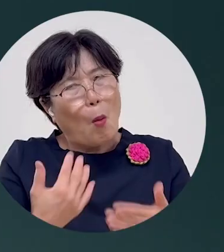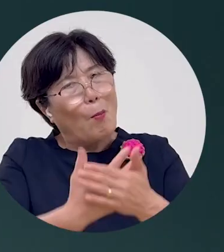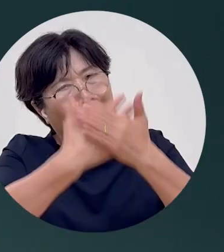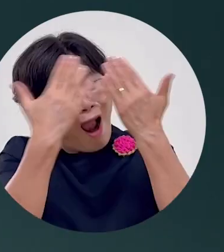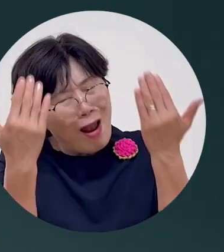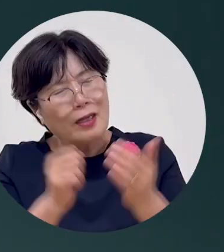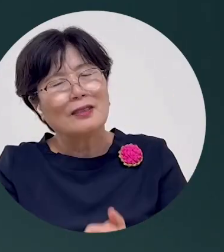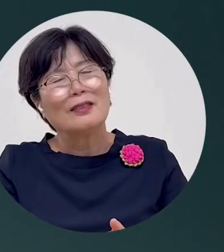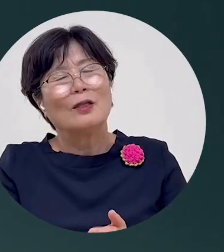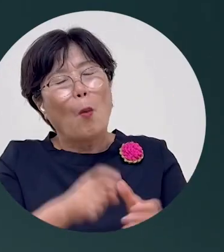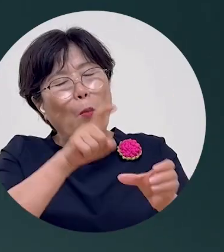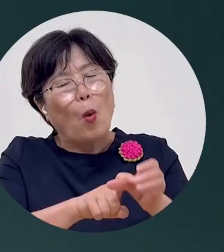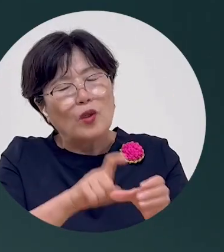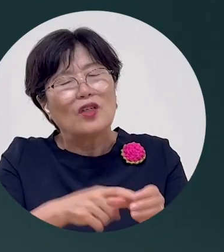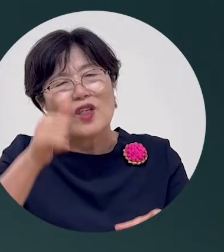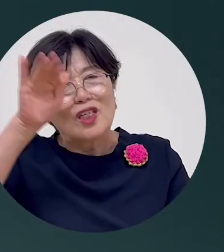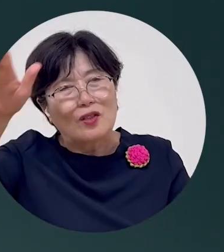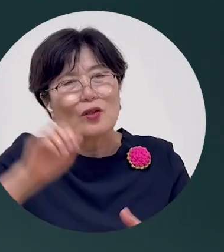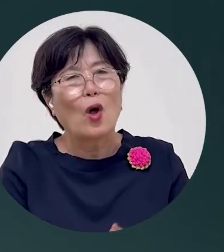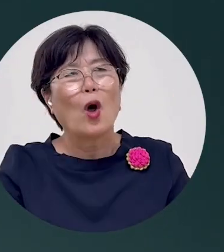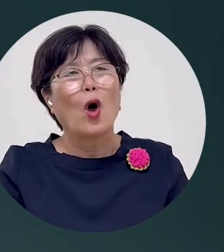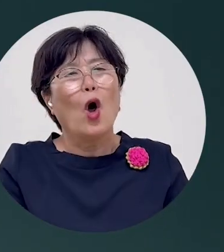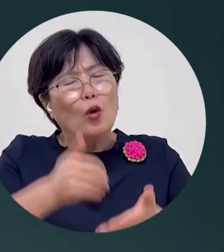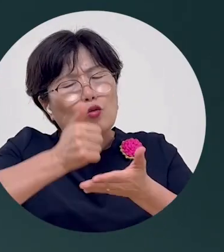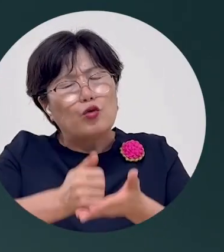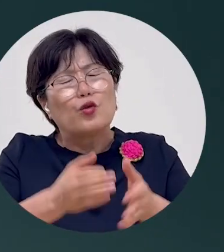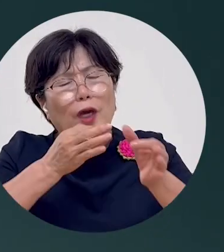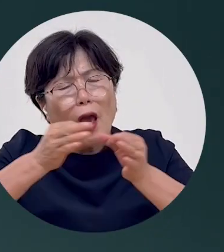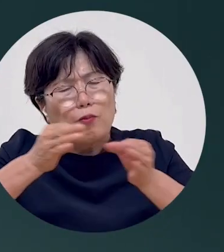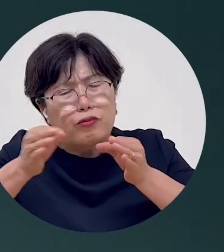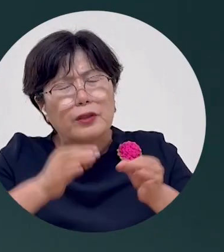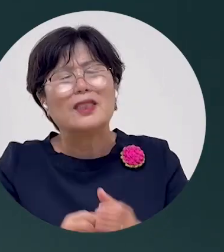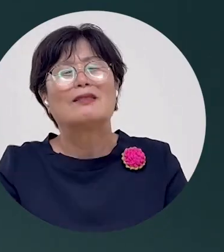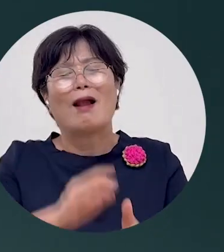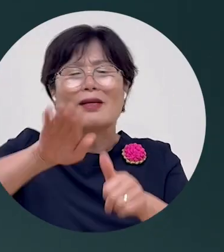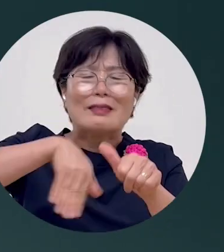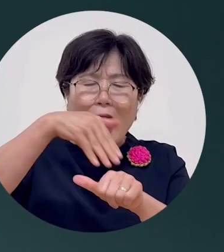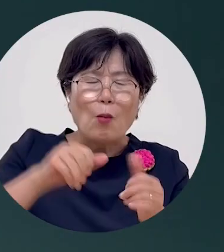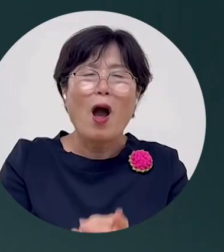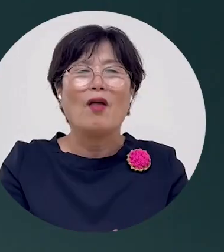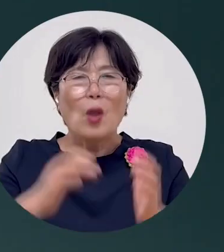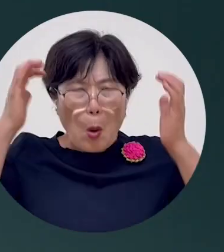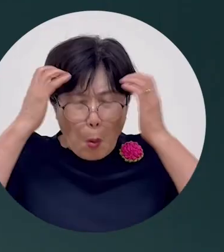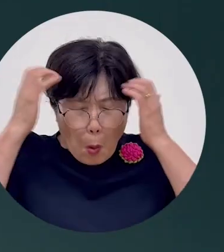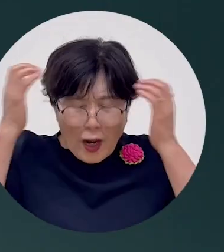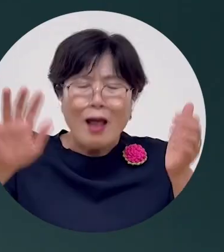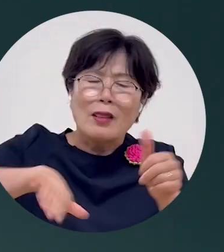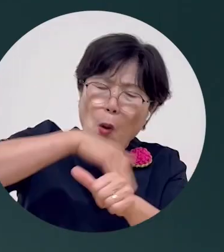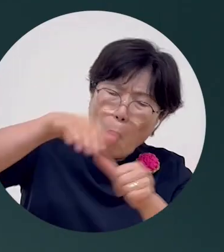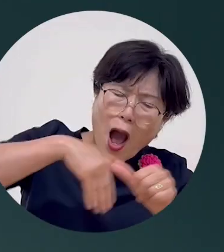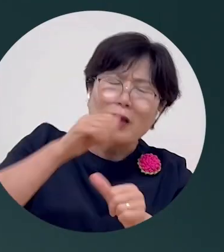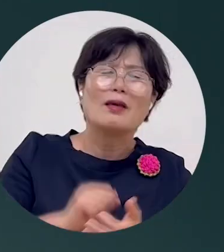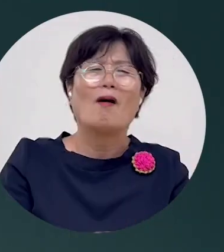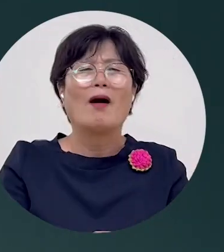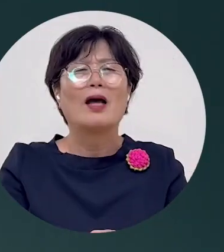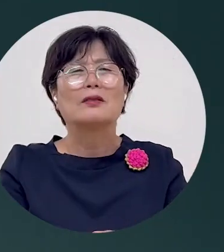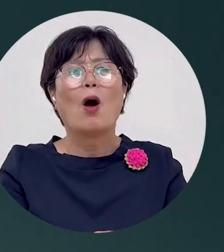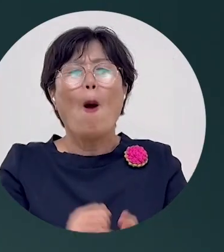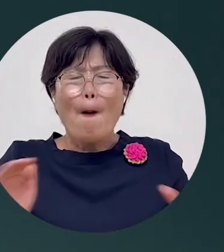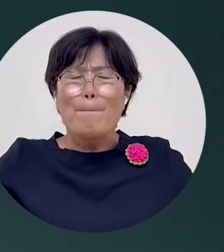주께 부르짖어야 상황, 고난과 환난의 상황에서 밤을 새우는